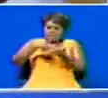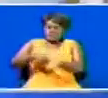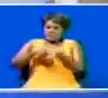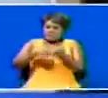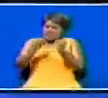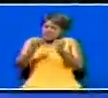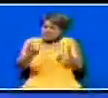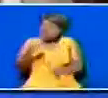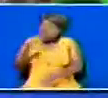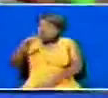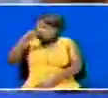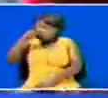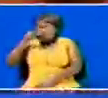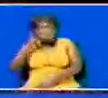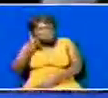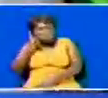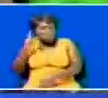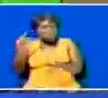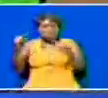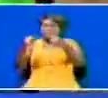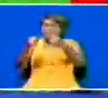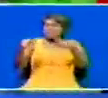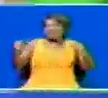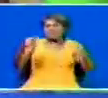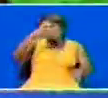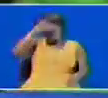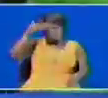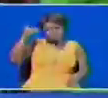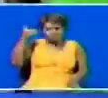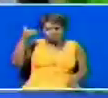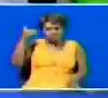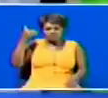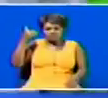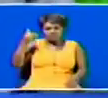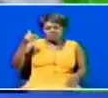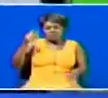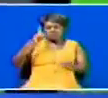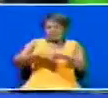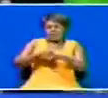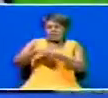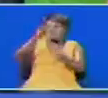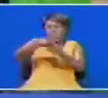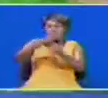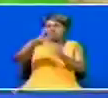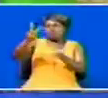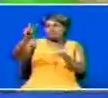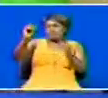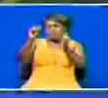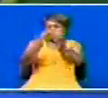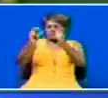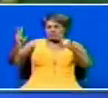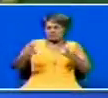kuwa ikiwa si Kalonzo, basi upinzani usahawe sababu ya kura katika uchaguzi mkuu wa mwaka